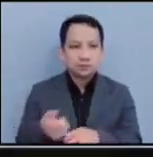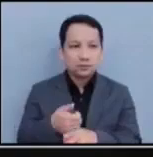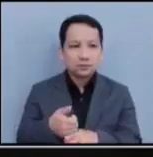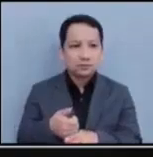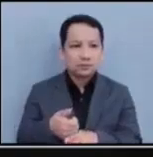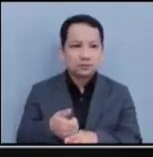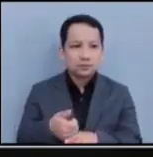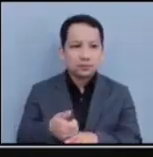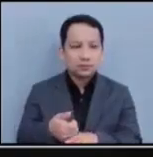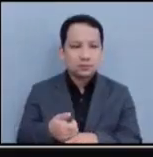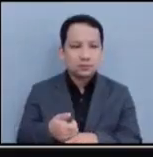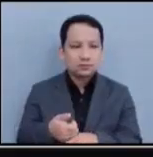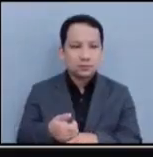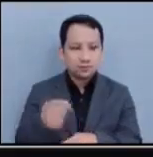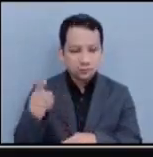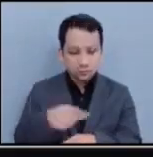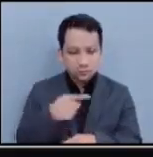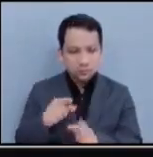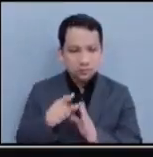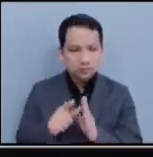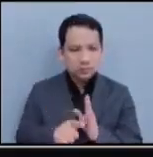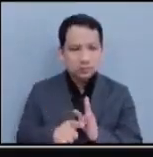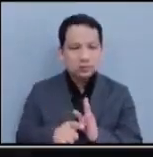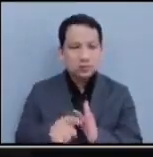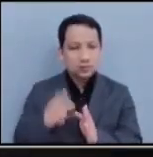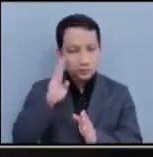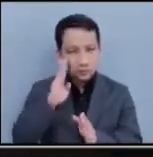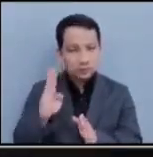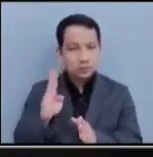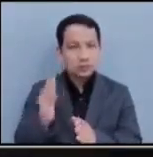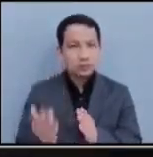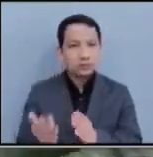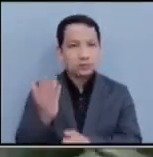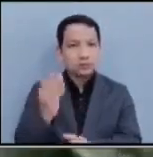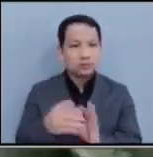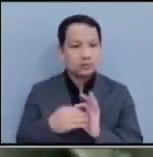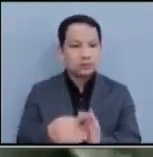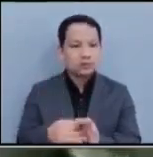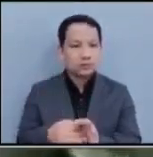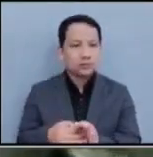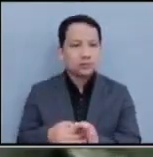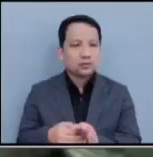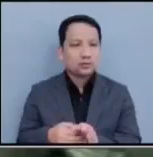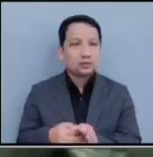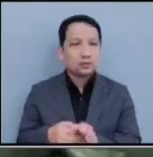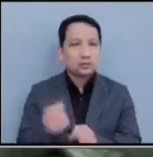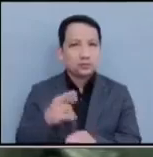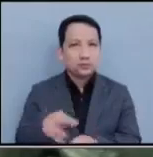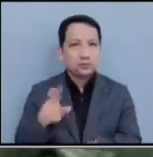and Discrimination Act. Bien Manalo para sa Morning Show ng Bayan, Rise and Shine Pilipinas.